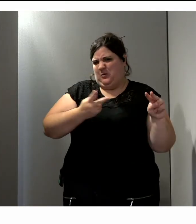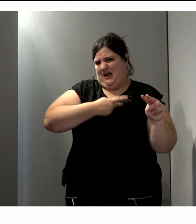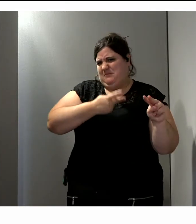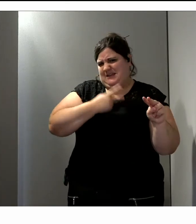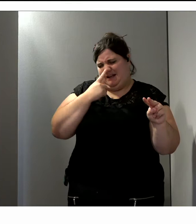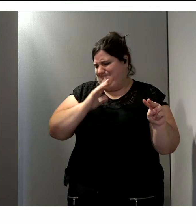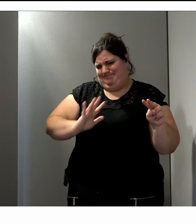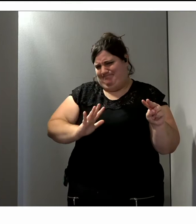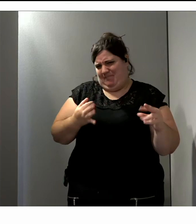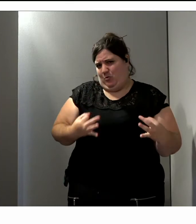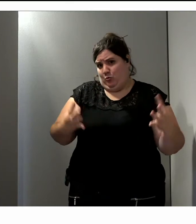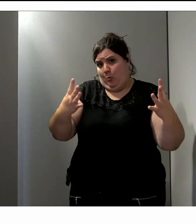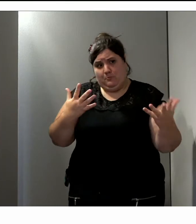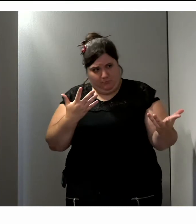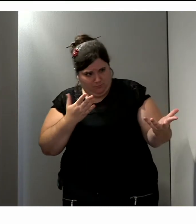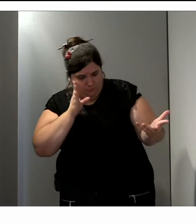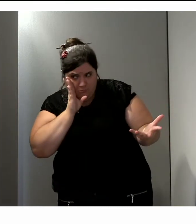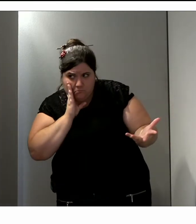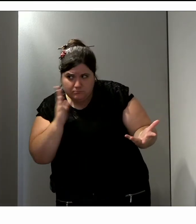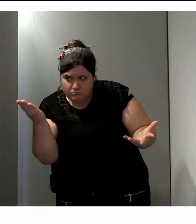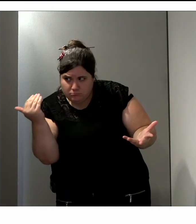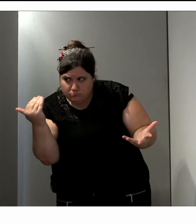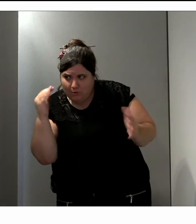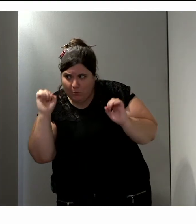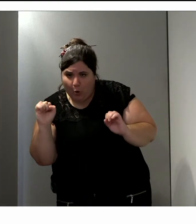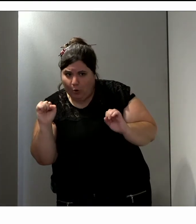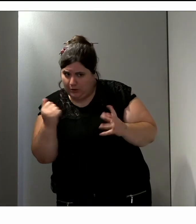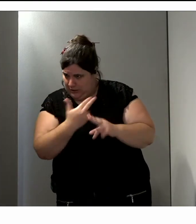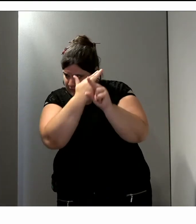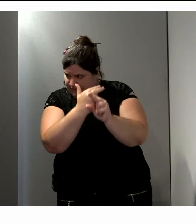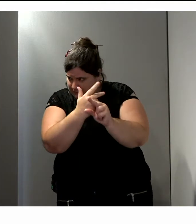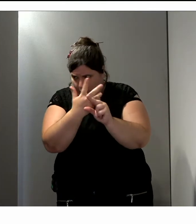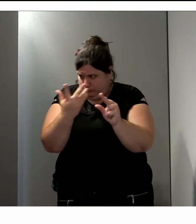dire plus et ce que vous attendez de la France sur cette définition?